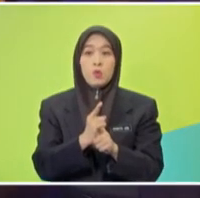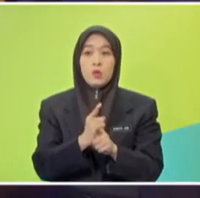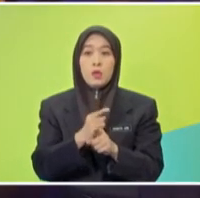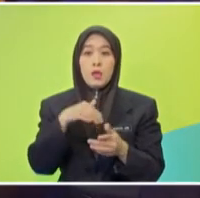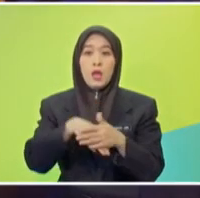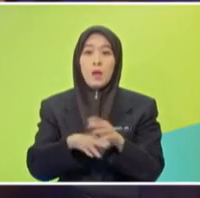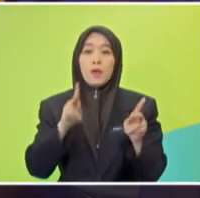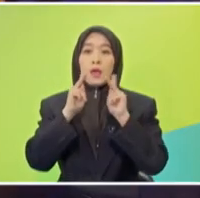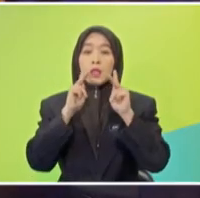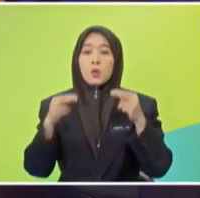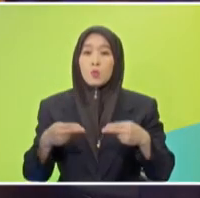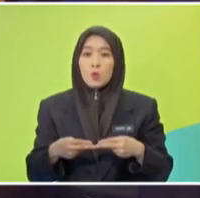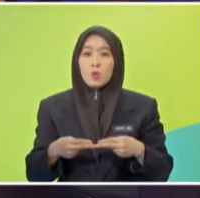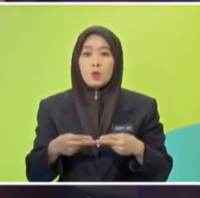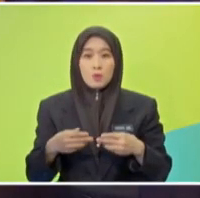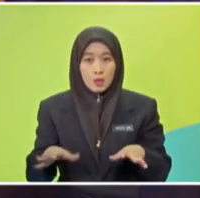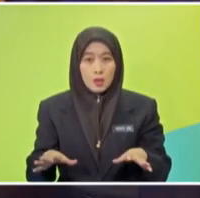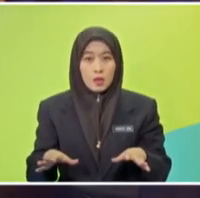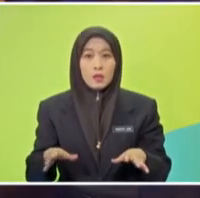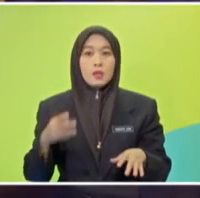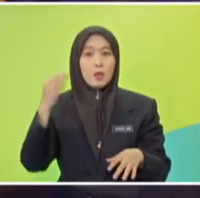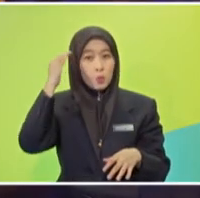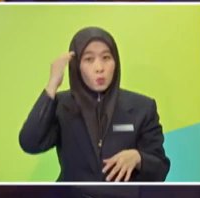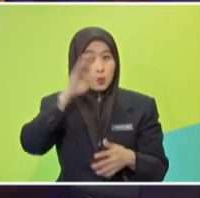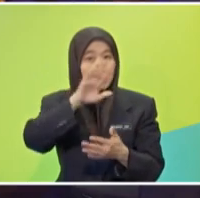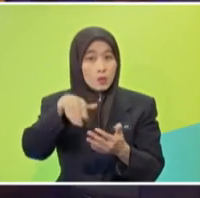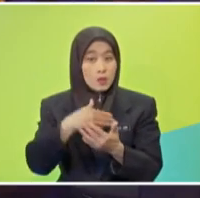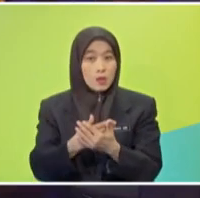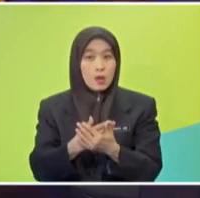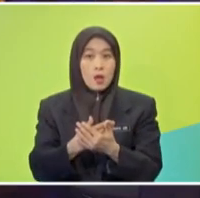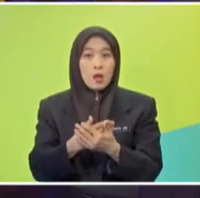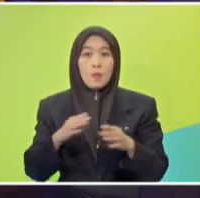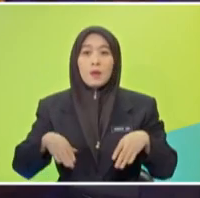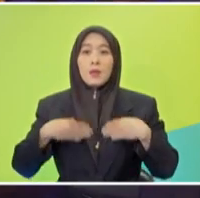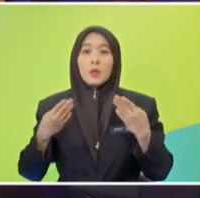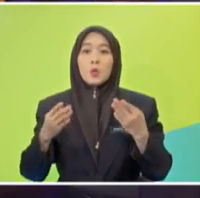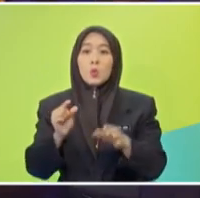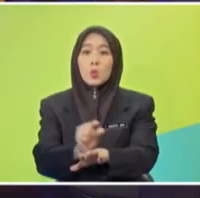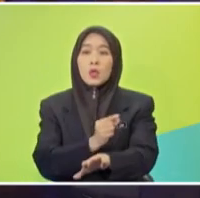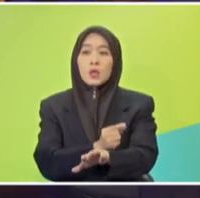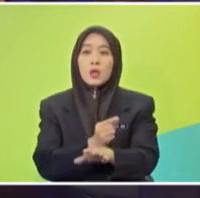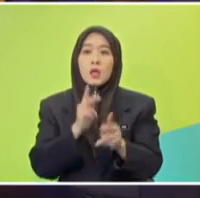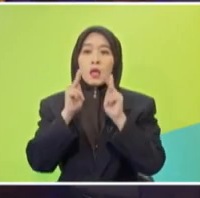ya jelas sekarang bagi penggunaan kata hubung dilepas ini ada daging sedikit istimewa